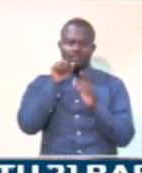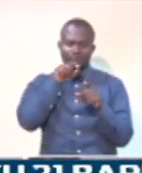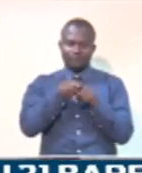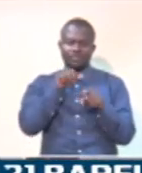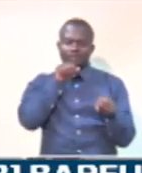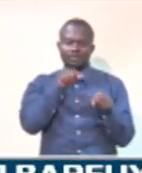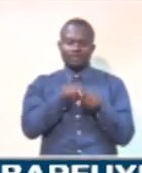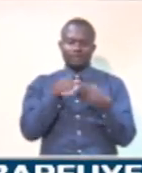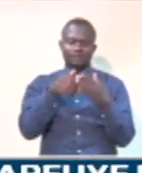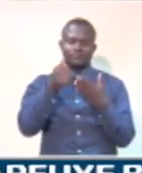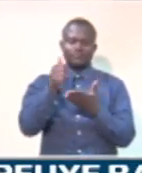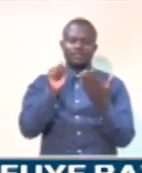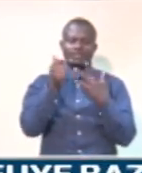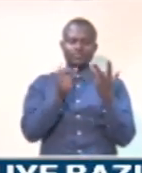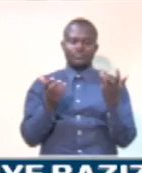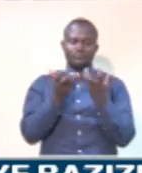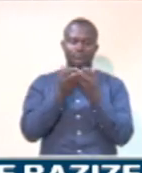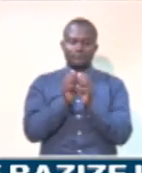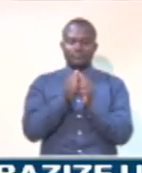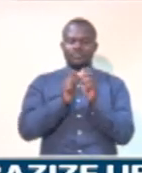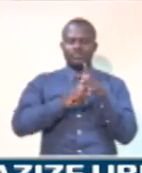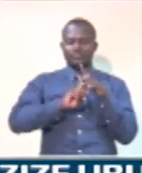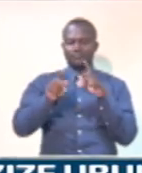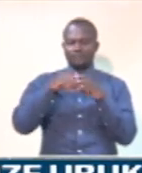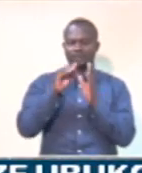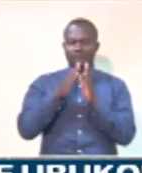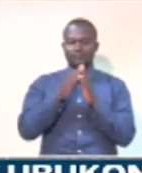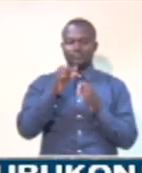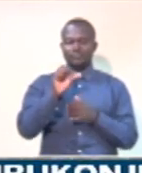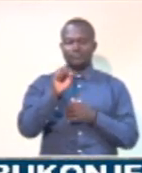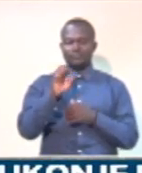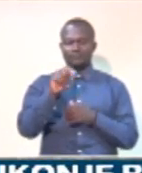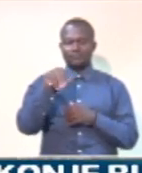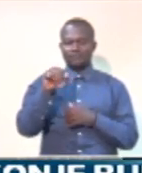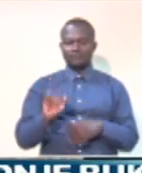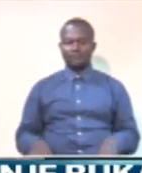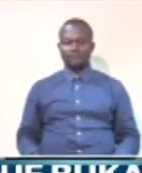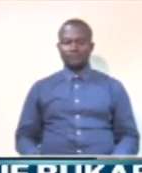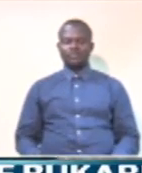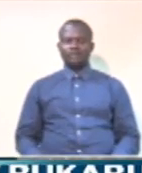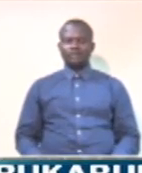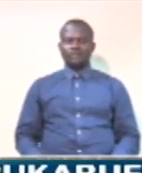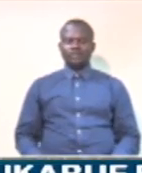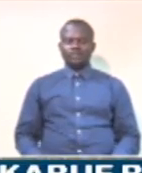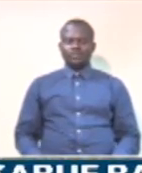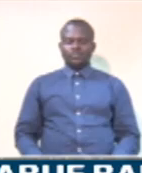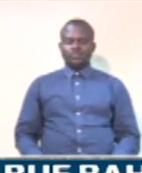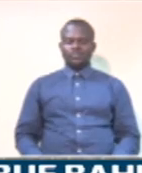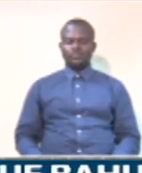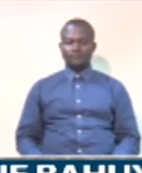babo b'abanyarwanda ibyo bahuriraho n'abari bahungiye mu mujyi wa Gisenyi batukubona deja moto